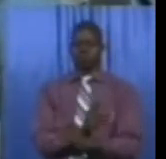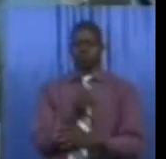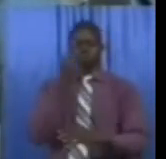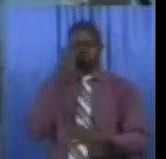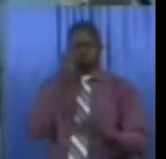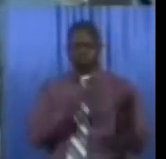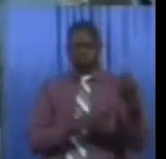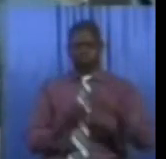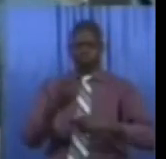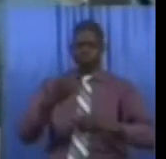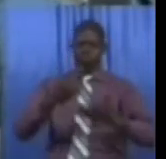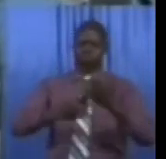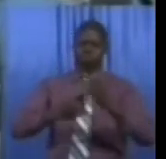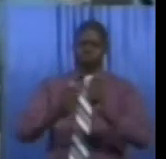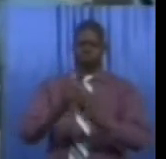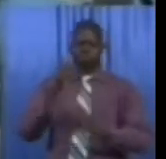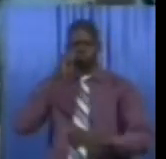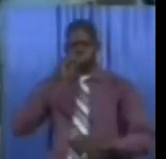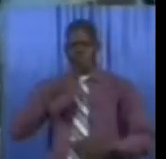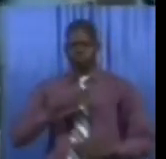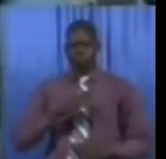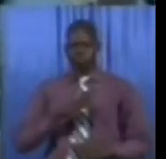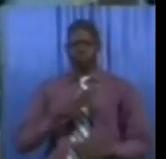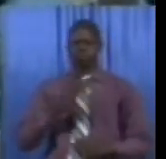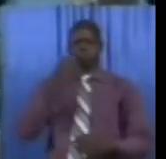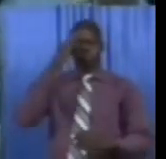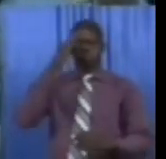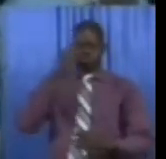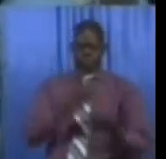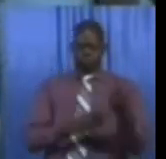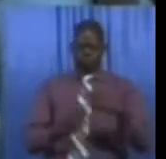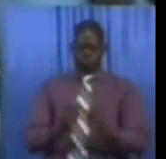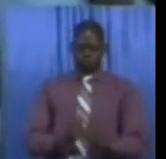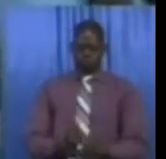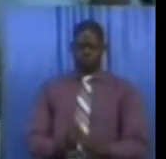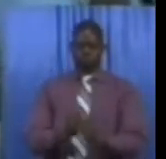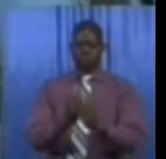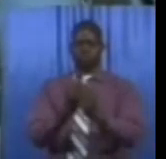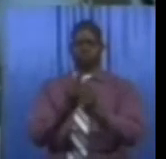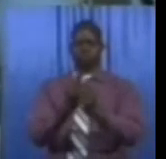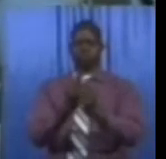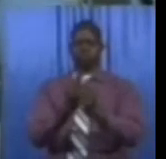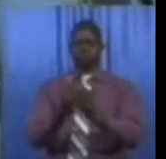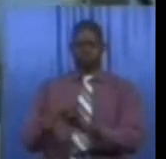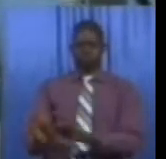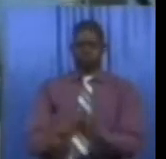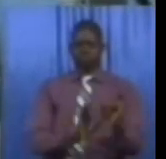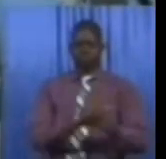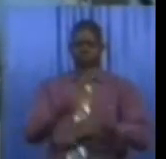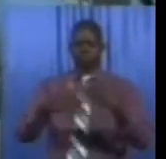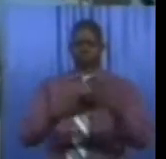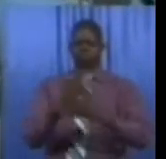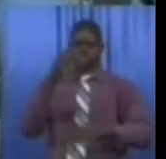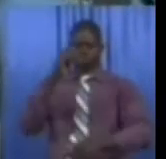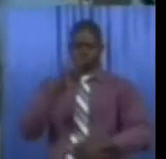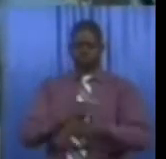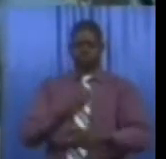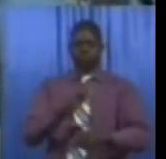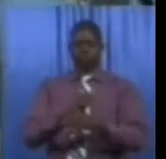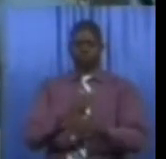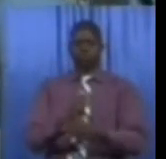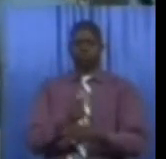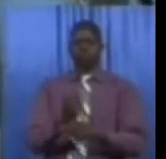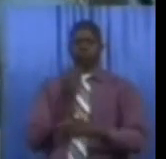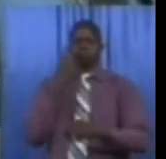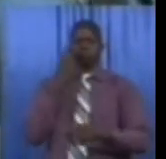venir s'entretenir avec les femmes, pour venir nous aider à faire toutes les activités, notamment